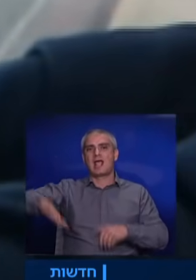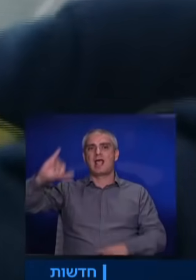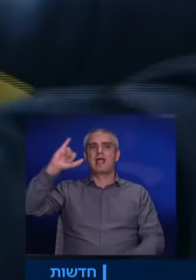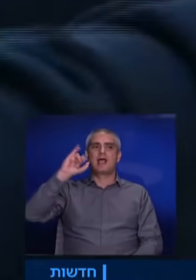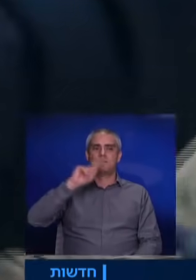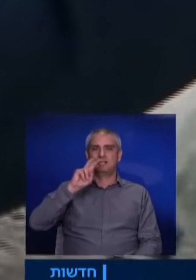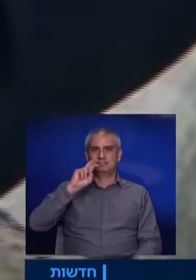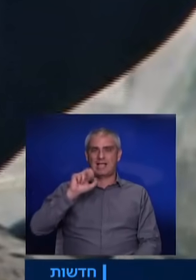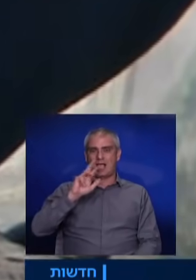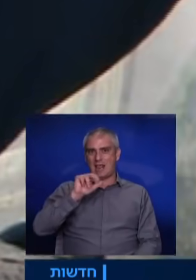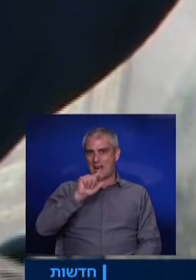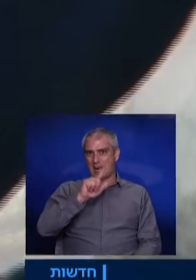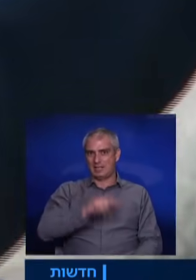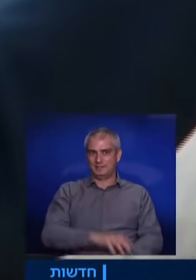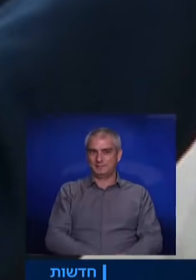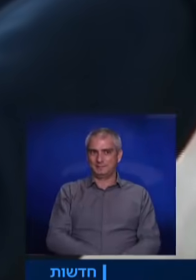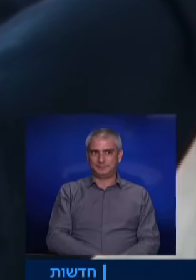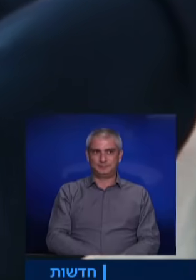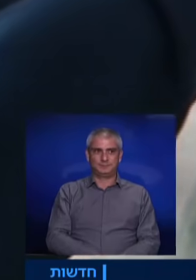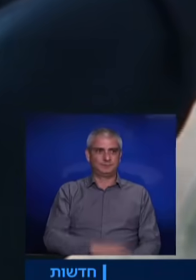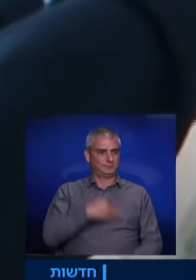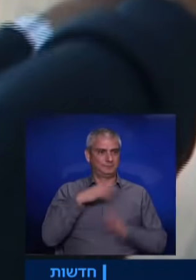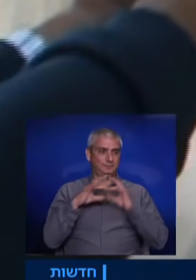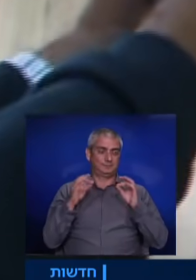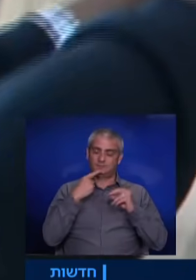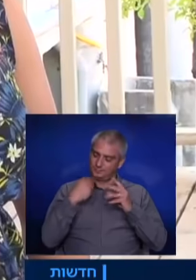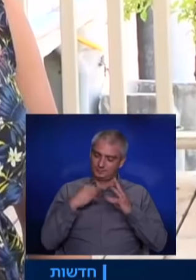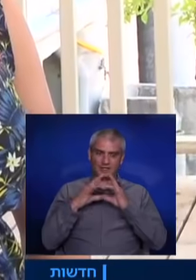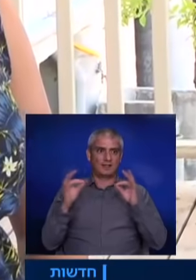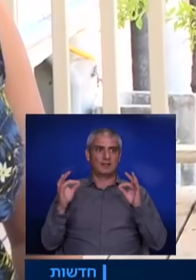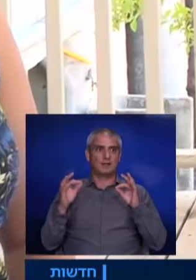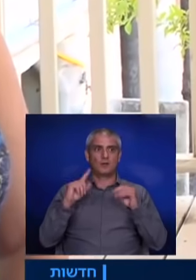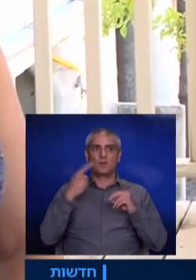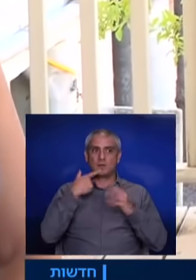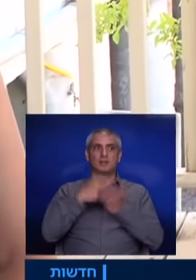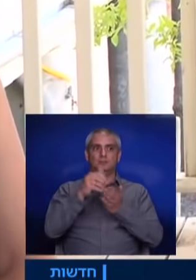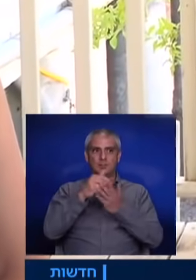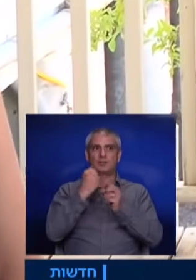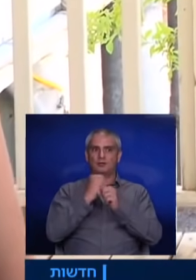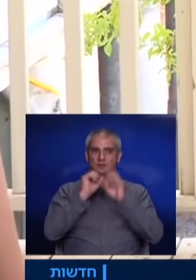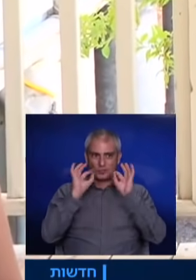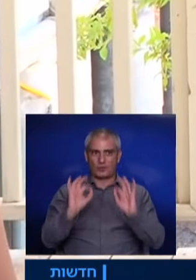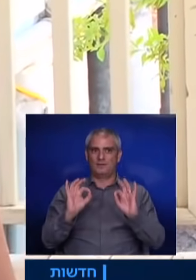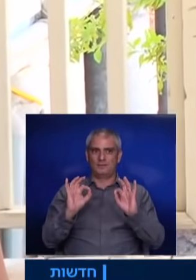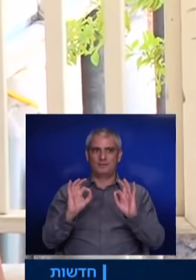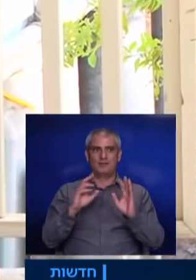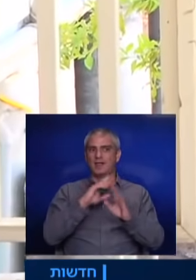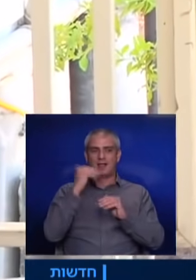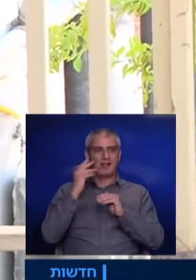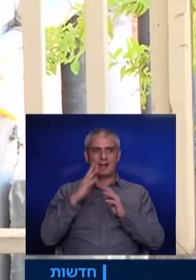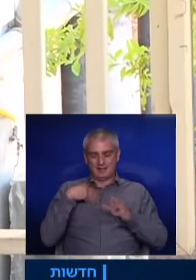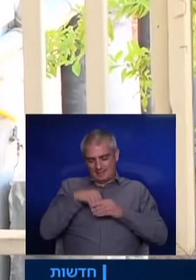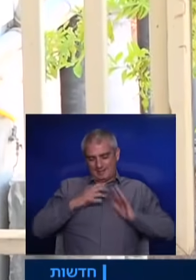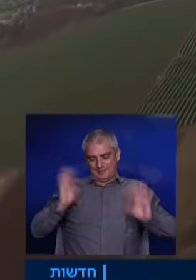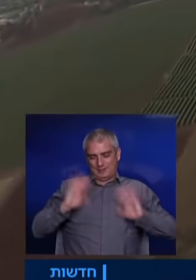פורח מעל עמק ישראל. אני התחלתי, מתי אתכם? כולם אמרו, תמשיך, אתה עושה זה טוב, אל